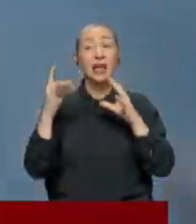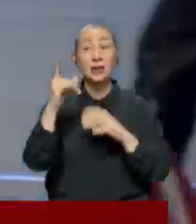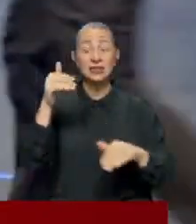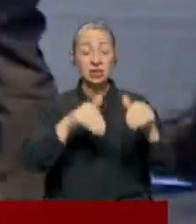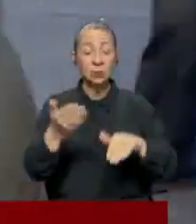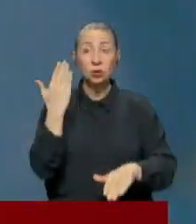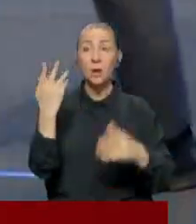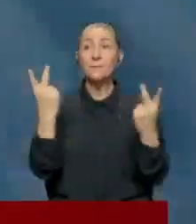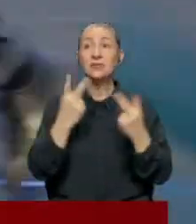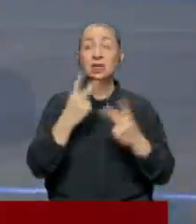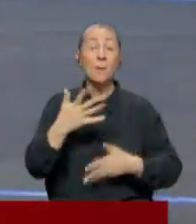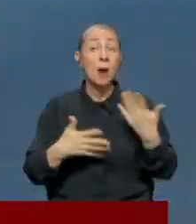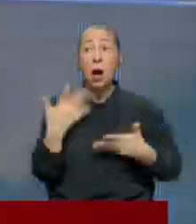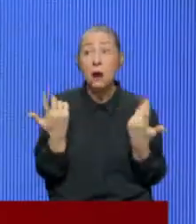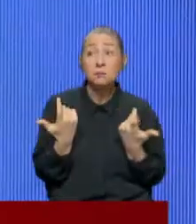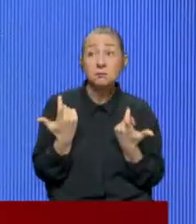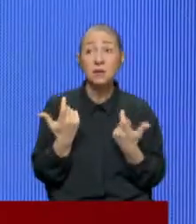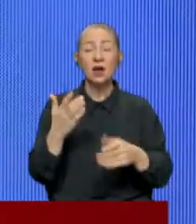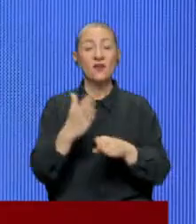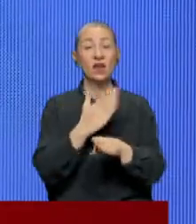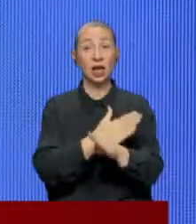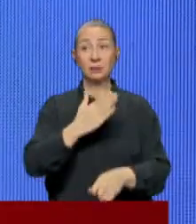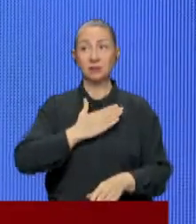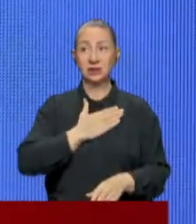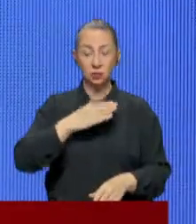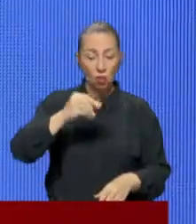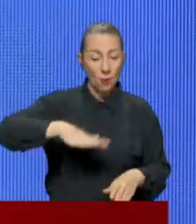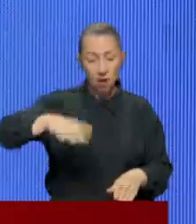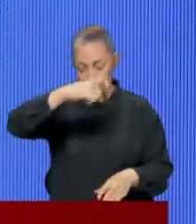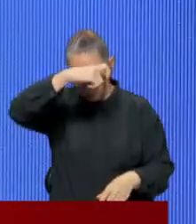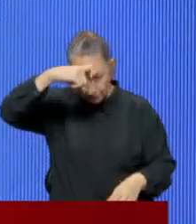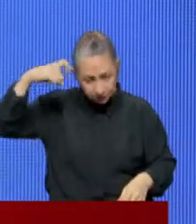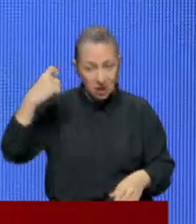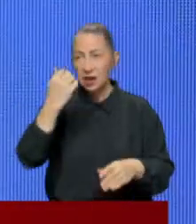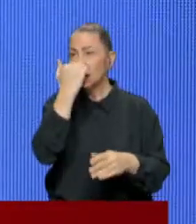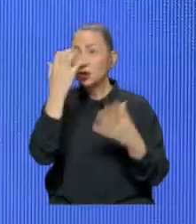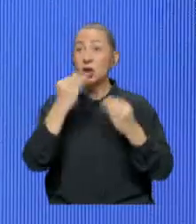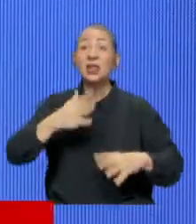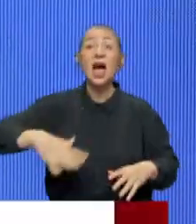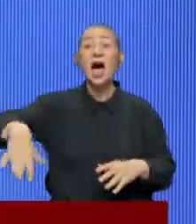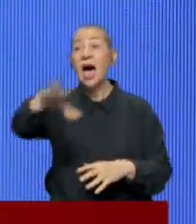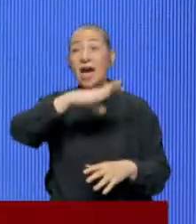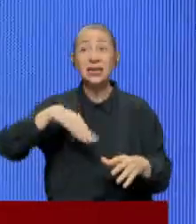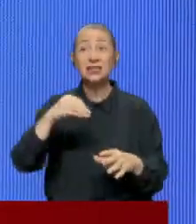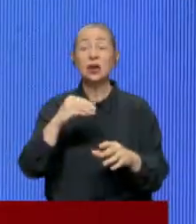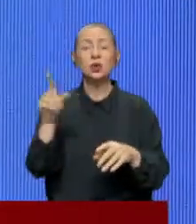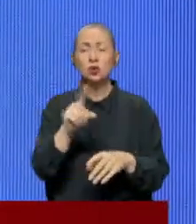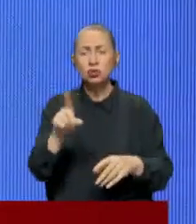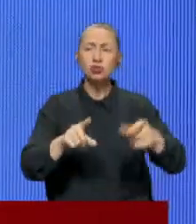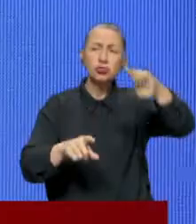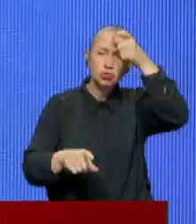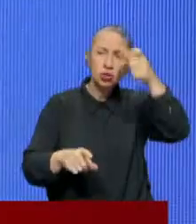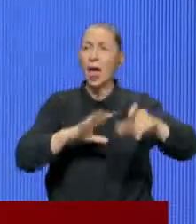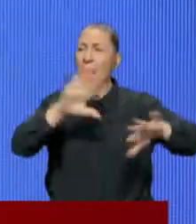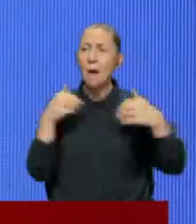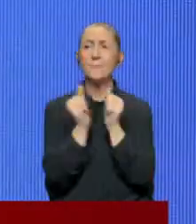seçim öncesi vereceği mesajlar merak ediliyordu. Vatanımızın toprağında alın teri ve kanı olan herkesle, Kürdüyle, Türküyle